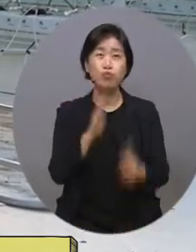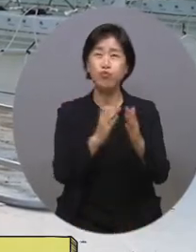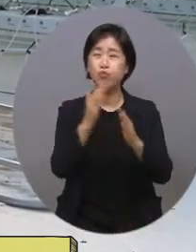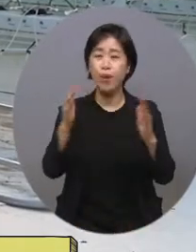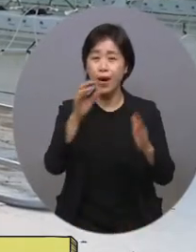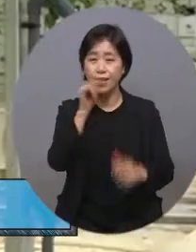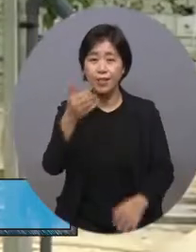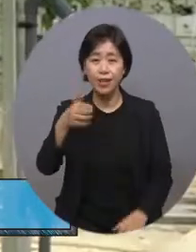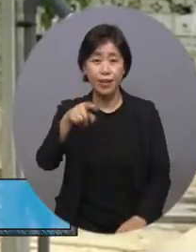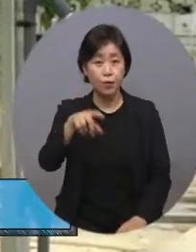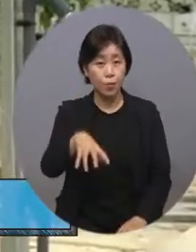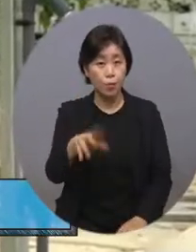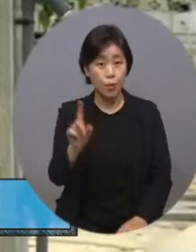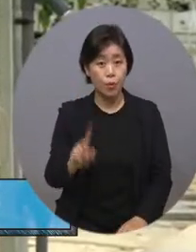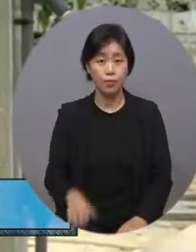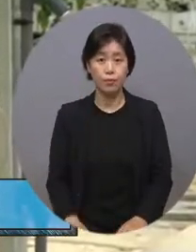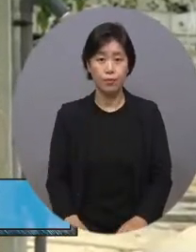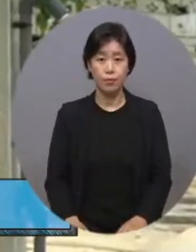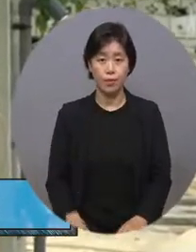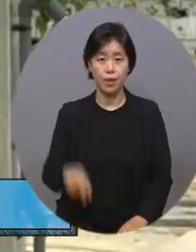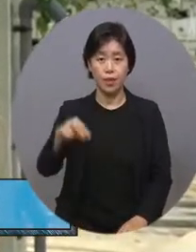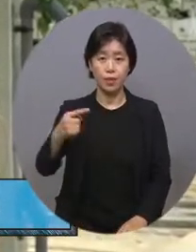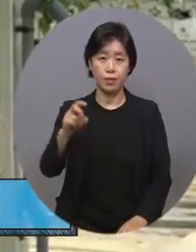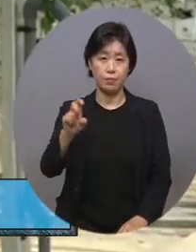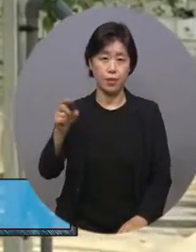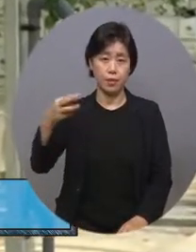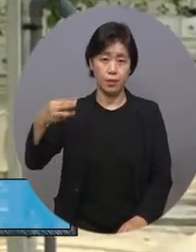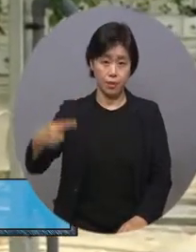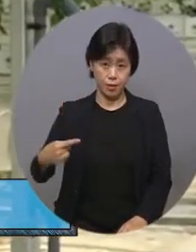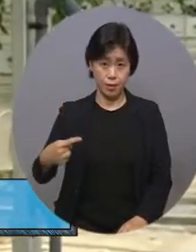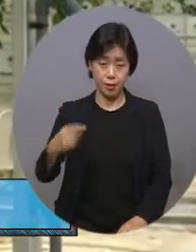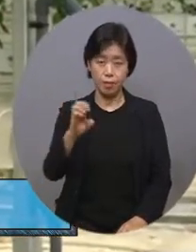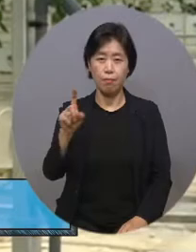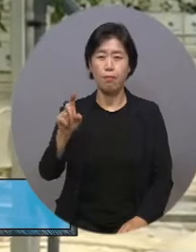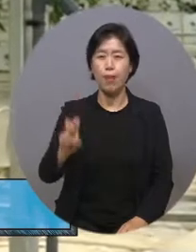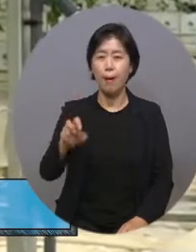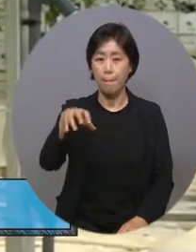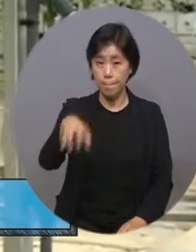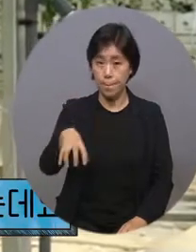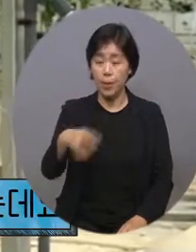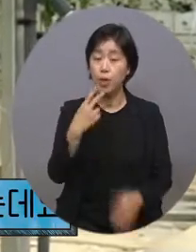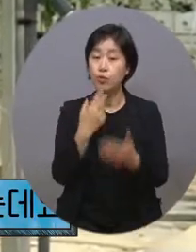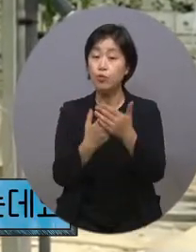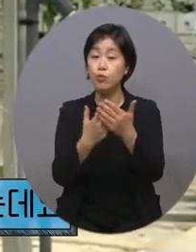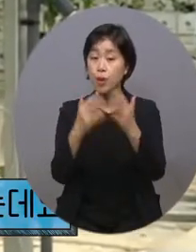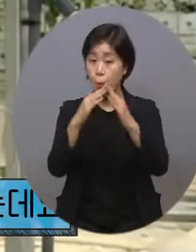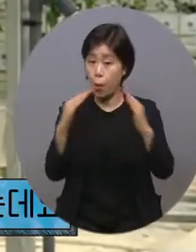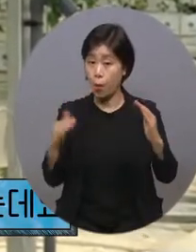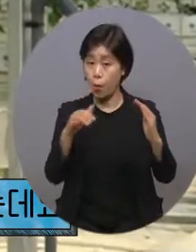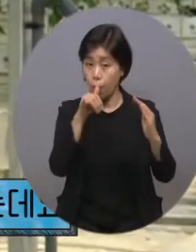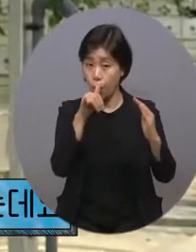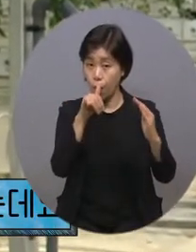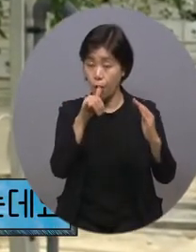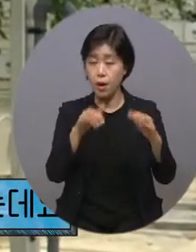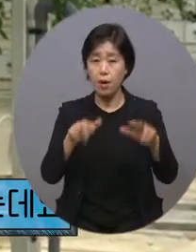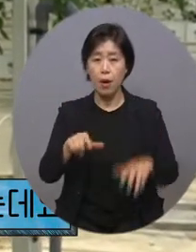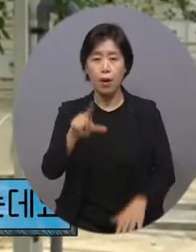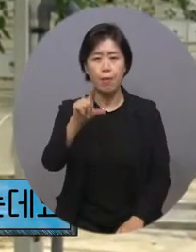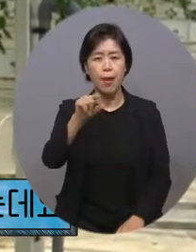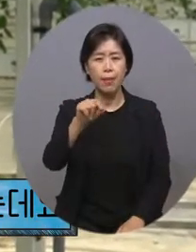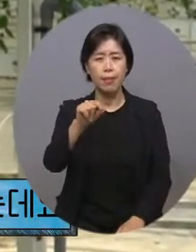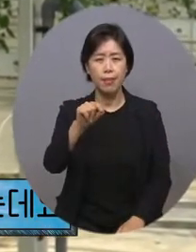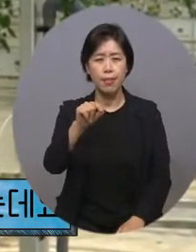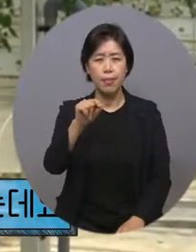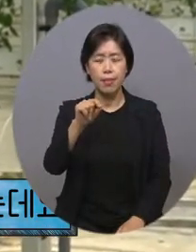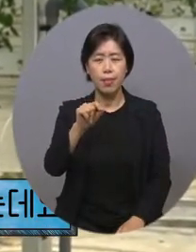어떤 곳인가요? 예, 여기는 스마트팜이라고 하는 유리온실입니다. 지금 현재 약 만주